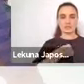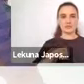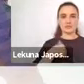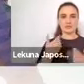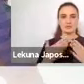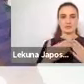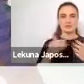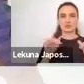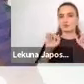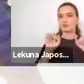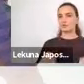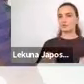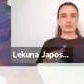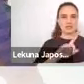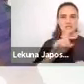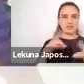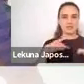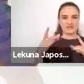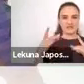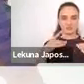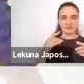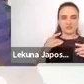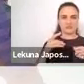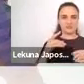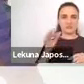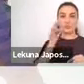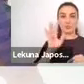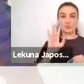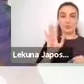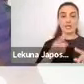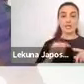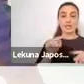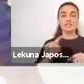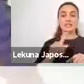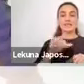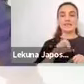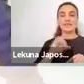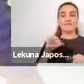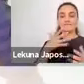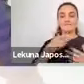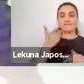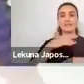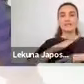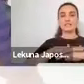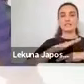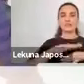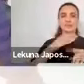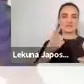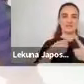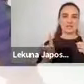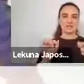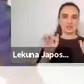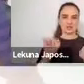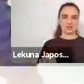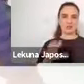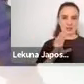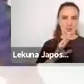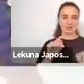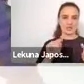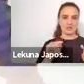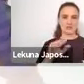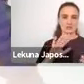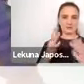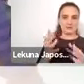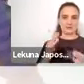დაუშვათ, შეიძლება რაღაცაზე ნერვები მოეშალოს, მაგრამ აი ეს რაღაცა თვითდისციპლინა სხვანაირად მოდის ხო ამ